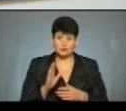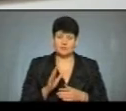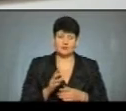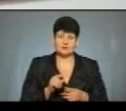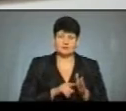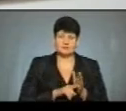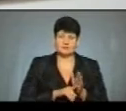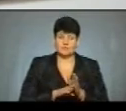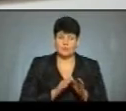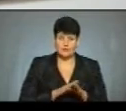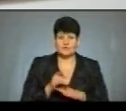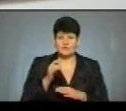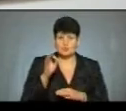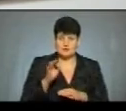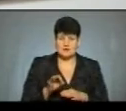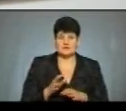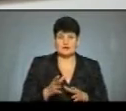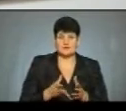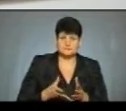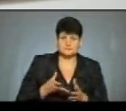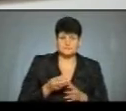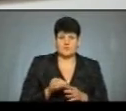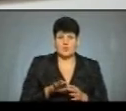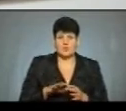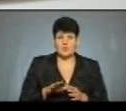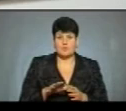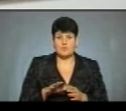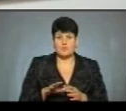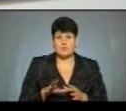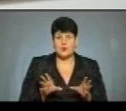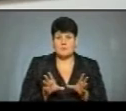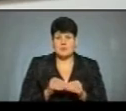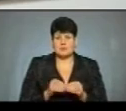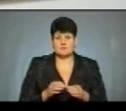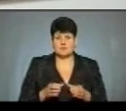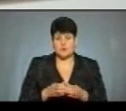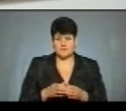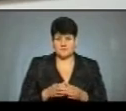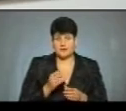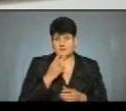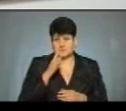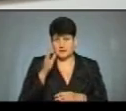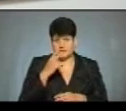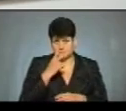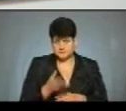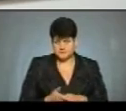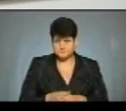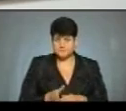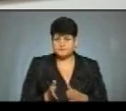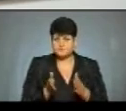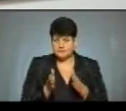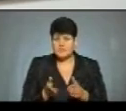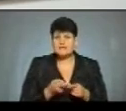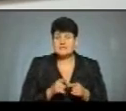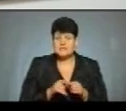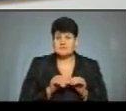100% території області об'єднаними територіальними громадами. В перспективі ми б бачили наступний шлях, що цей процес, знову ж